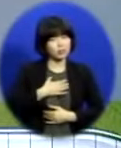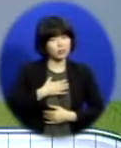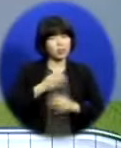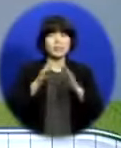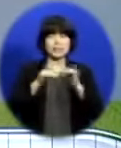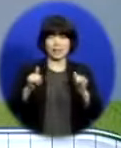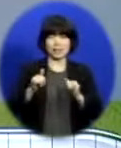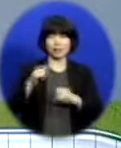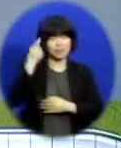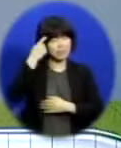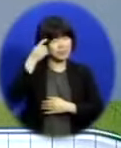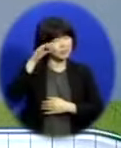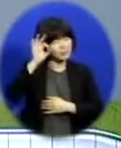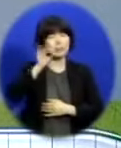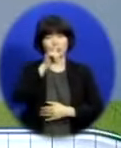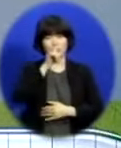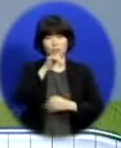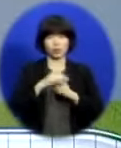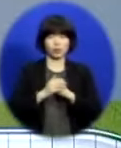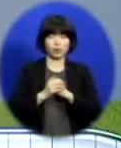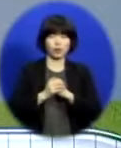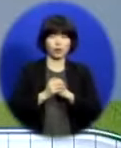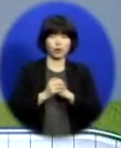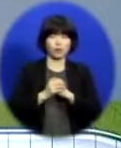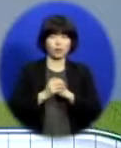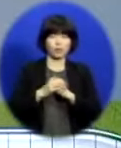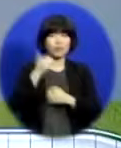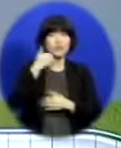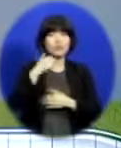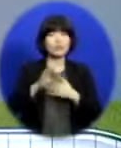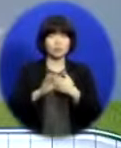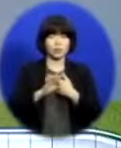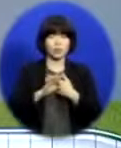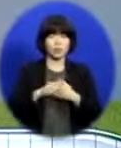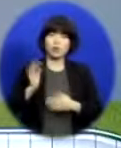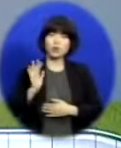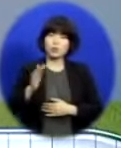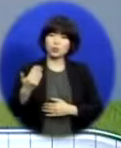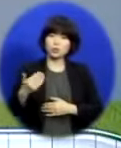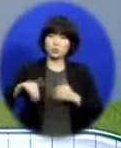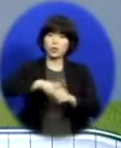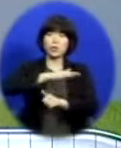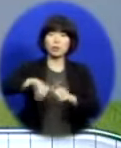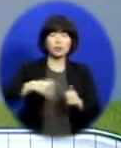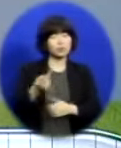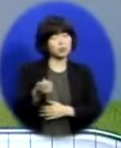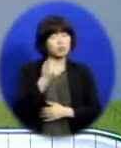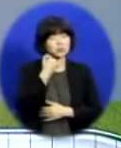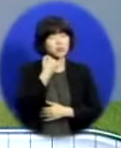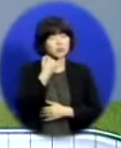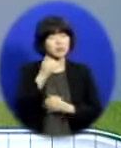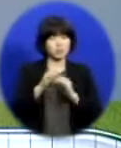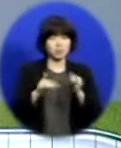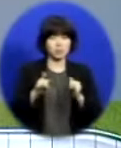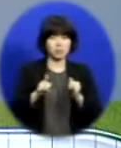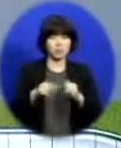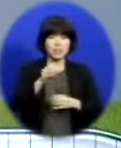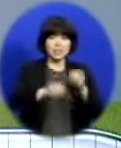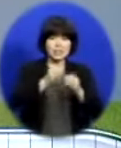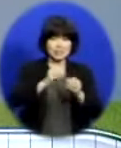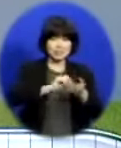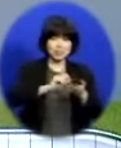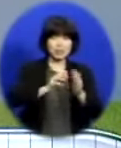사람들이 생각이 나더라고요 요즘에 형편이 좀 괜찮은 사람 지금이 시편 기자처럼